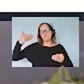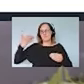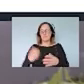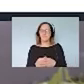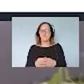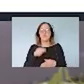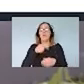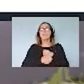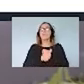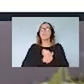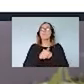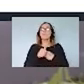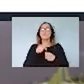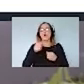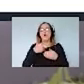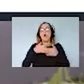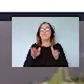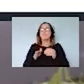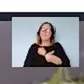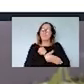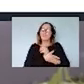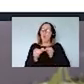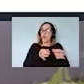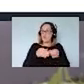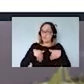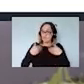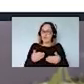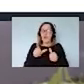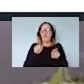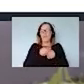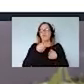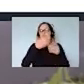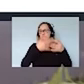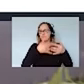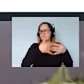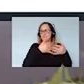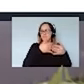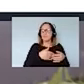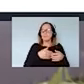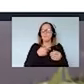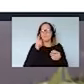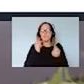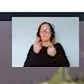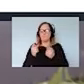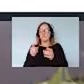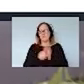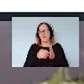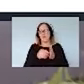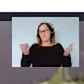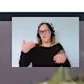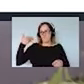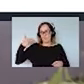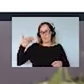to powoduje nagle, że ten otwarty zasób nie tylko robi oszczędność, ale on też generuje ogromną nową kreatywność po stronie